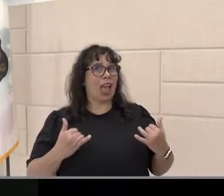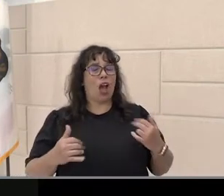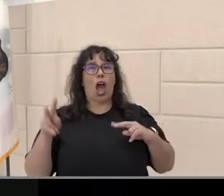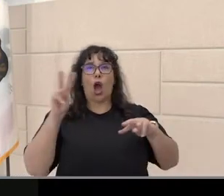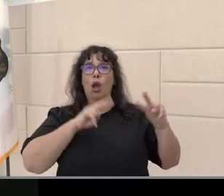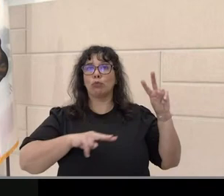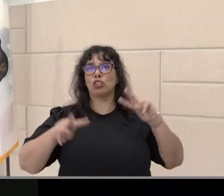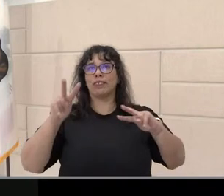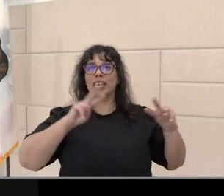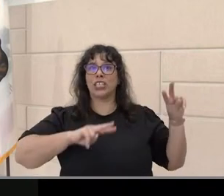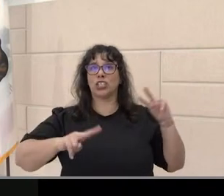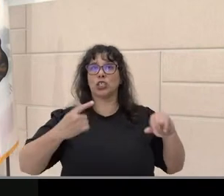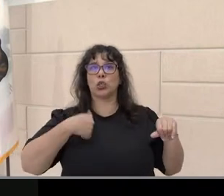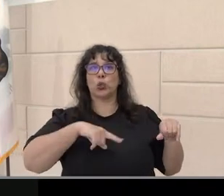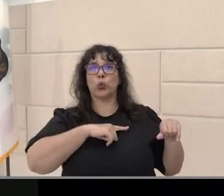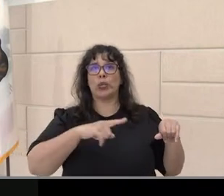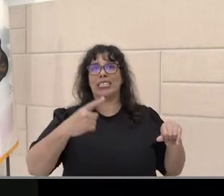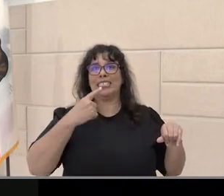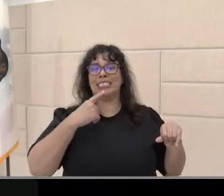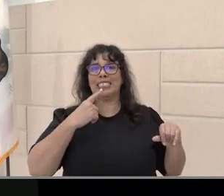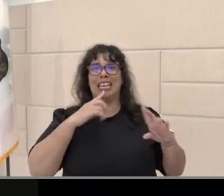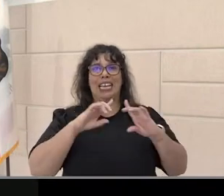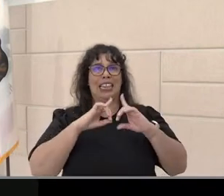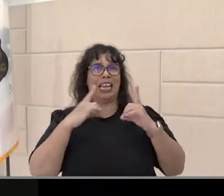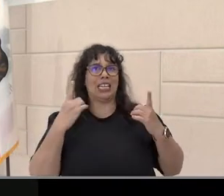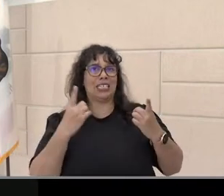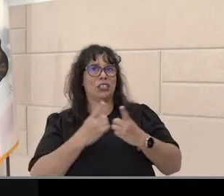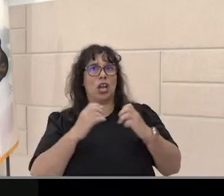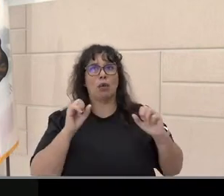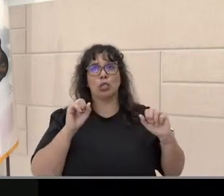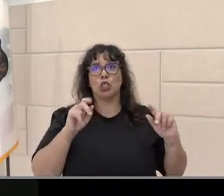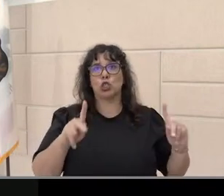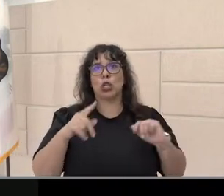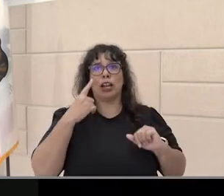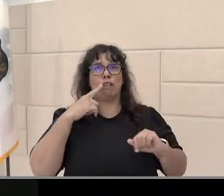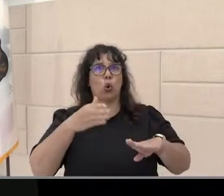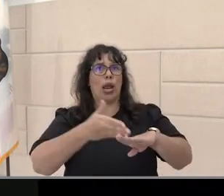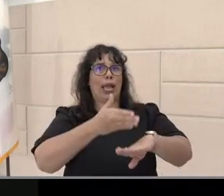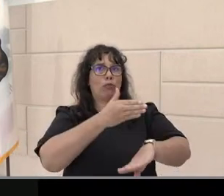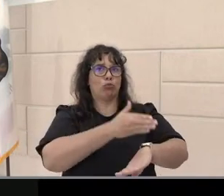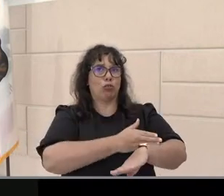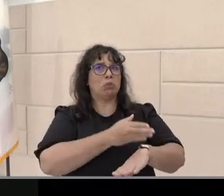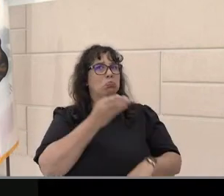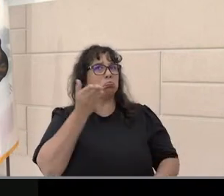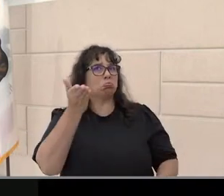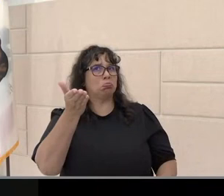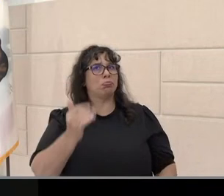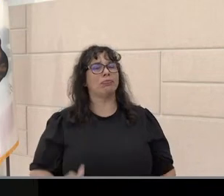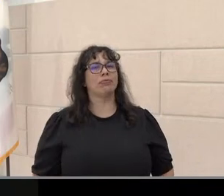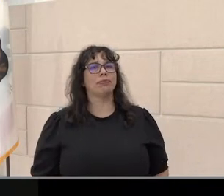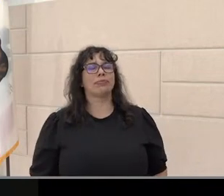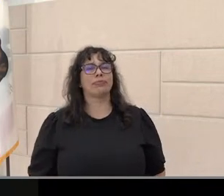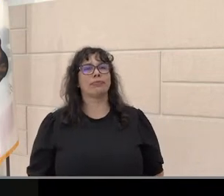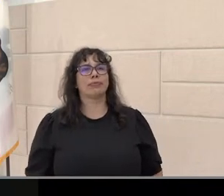ការសង្កេតមើលរបស់យើងការពិនិត្យតាមដានរបស់ district តទៅនឹង